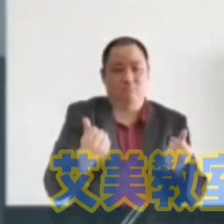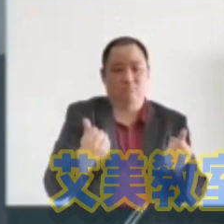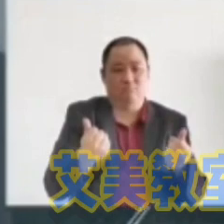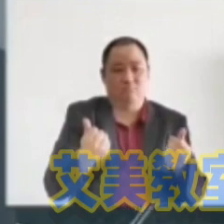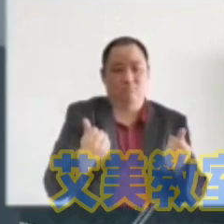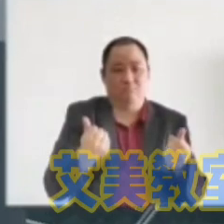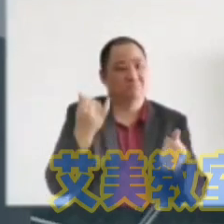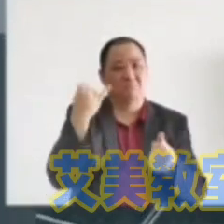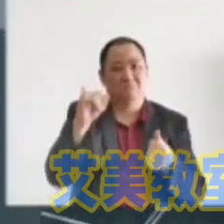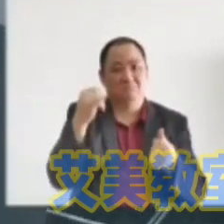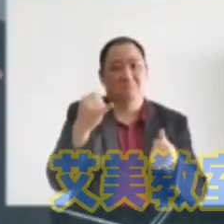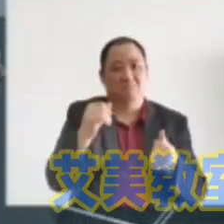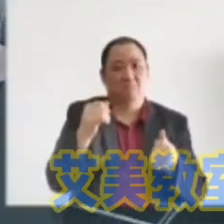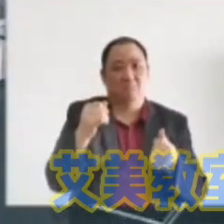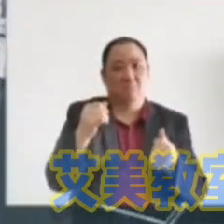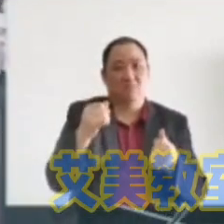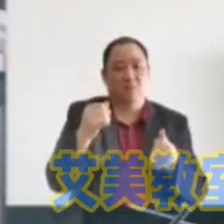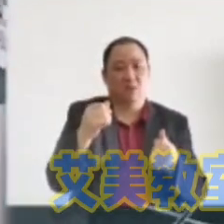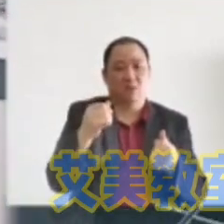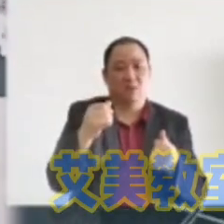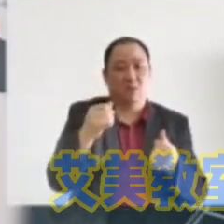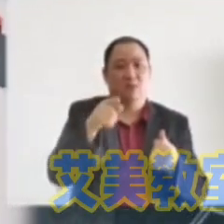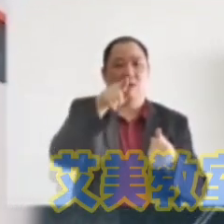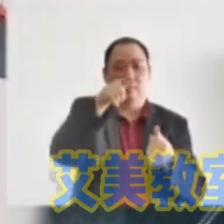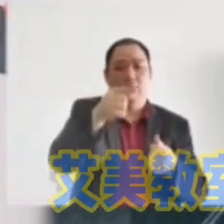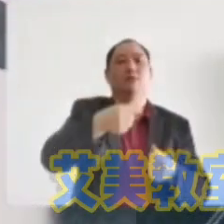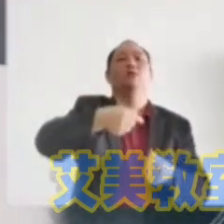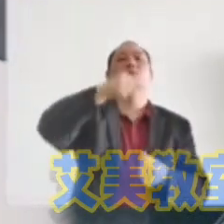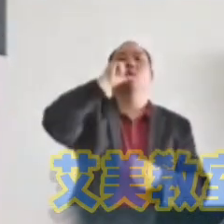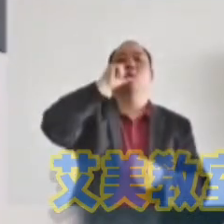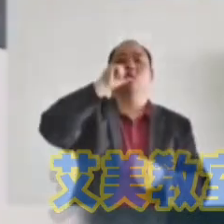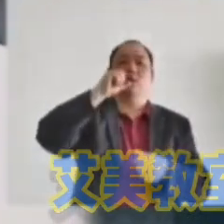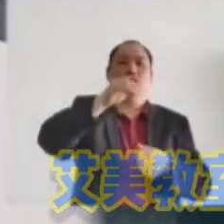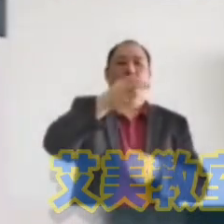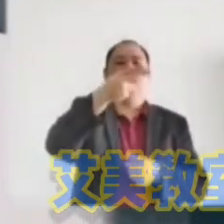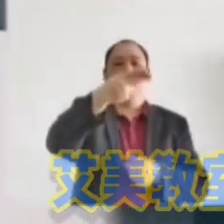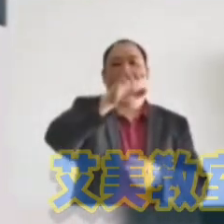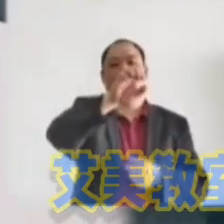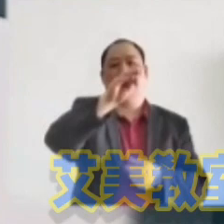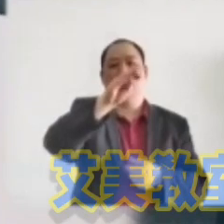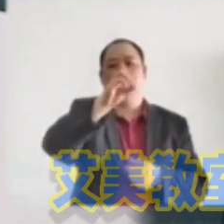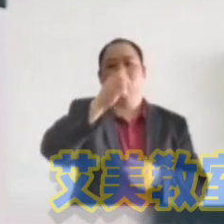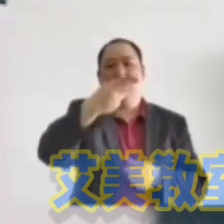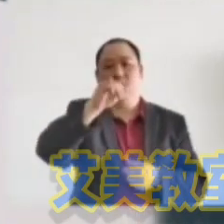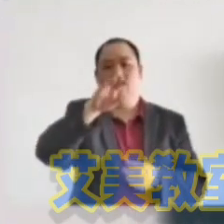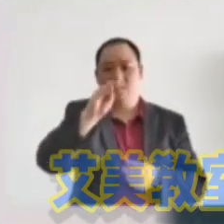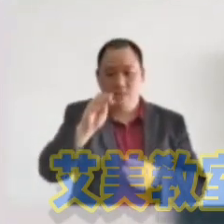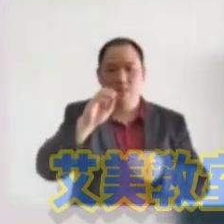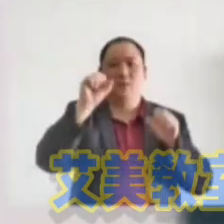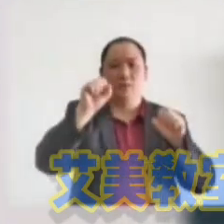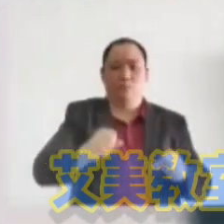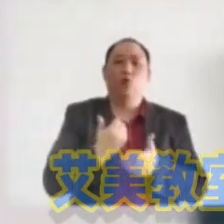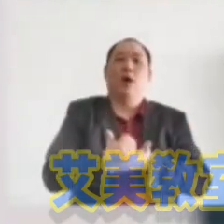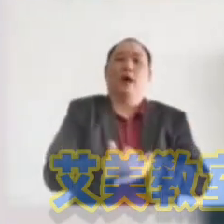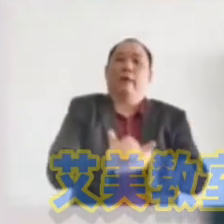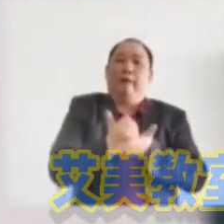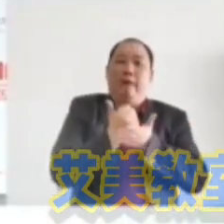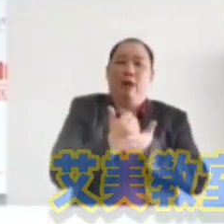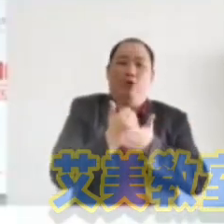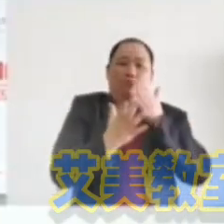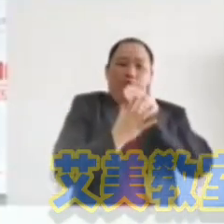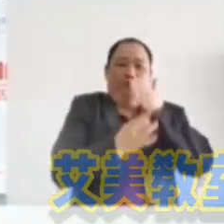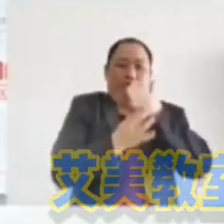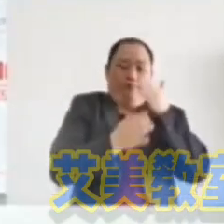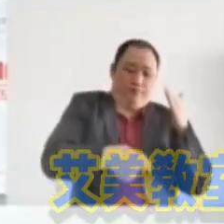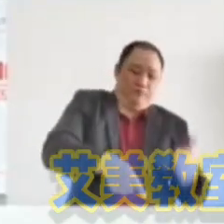所以当归跟川芎配合起来哦，他们是好朋友， perfect match 来的。 OK， 所以有一句话不知